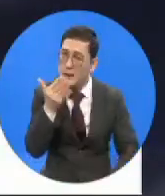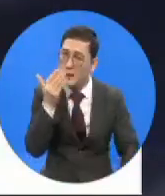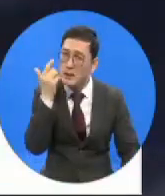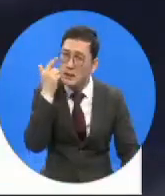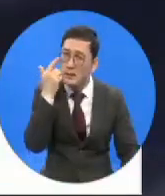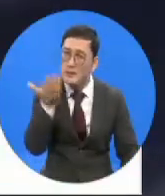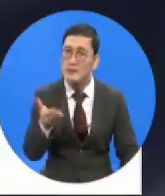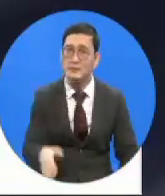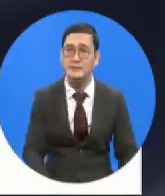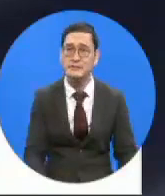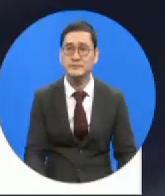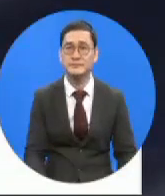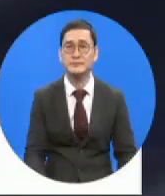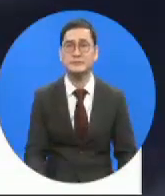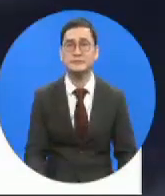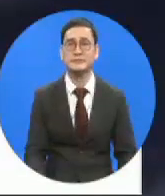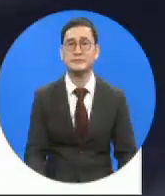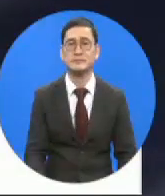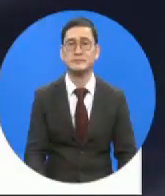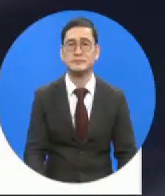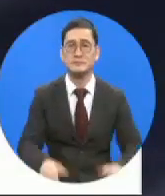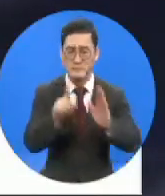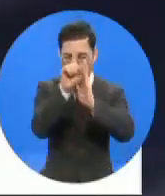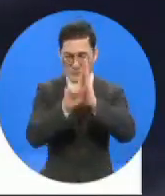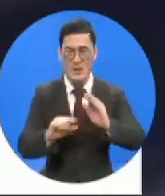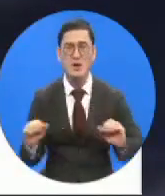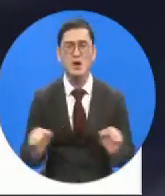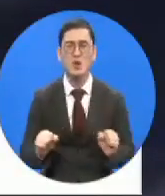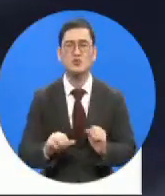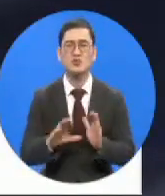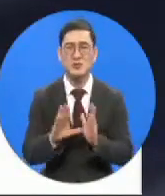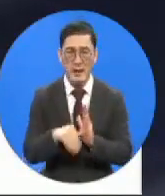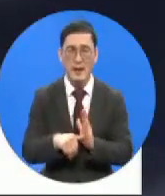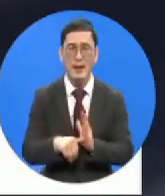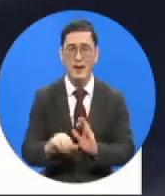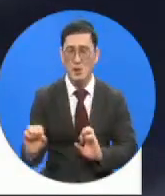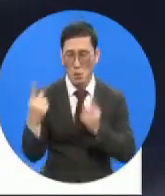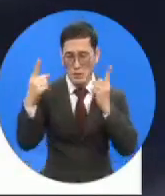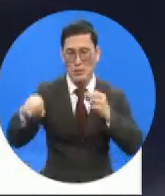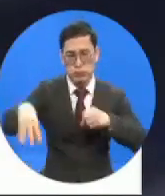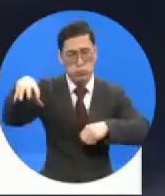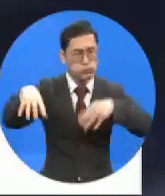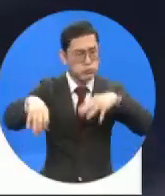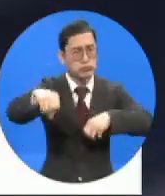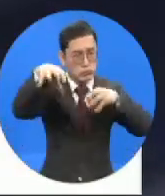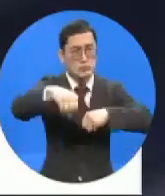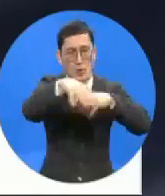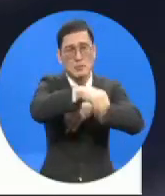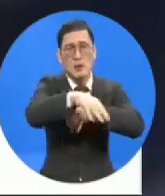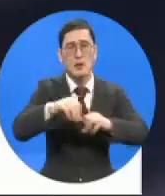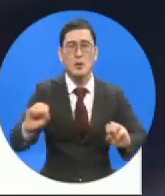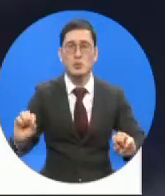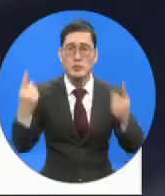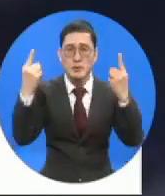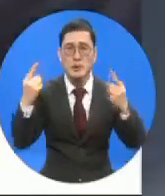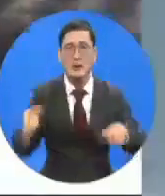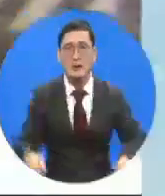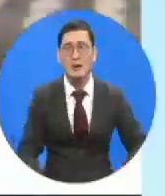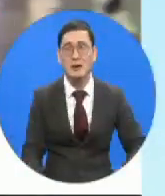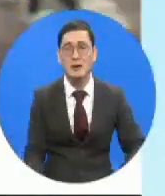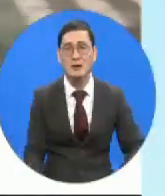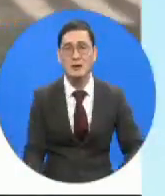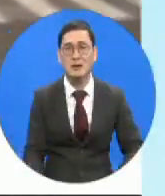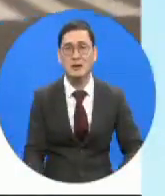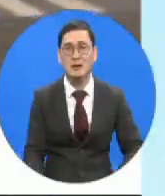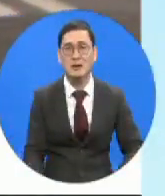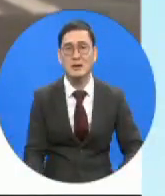사람들이 집단적인 발생이 일어나는데 이것이 소규모가 아니고 점점 대규모로 가고 있어요. 예. 900명씩이나 나오고 있는 상황이 여러 군데에서 나오고